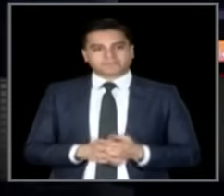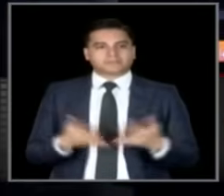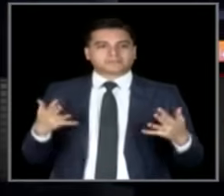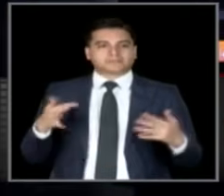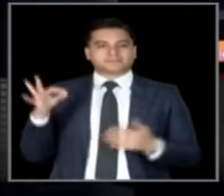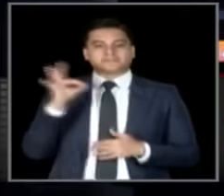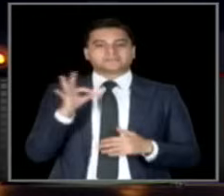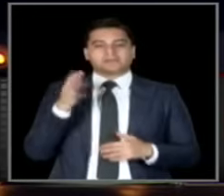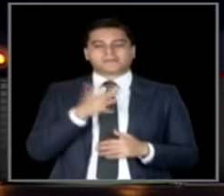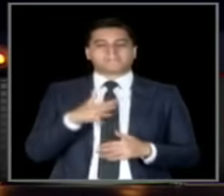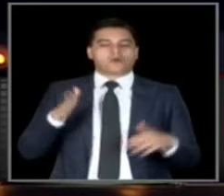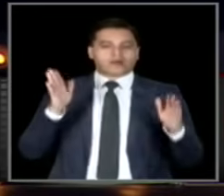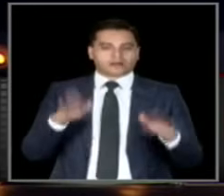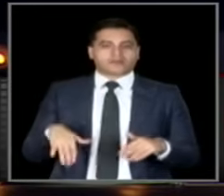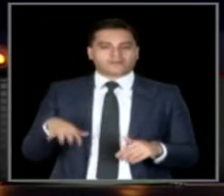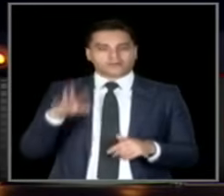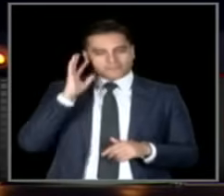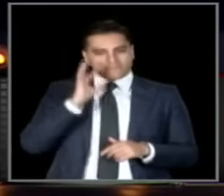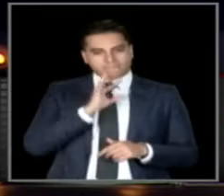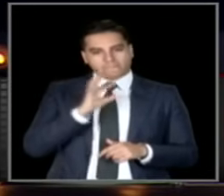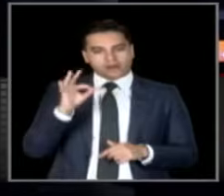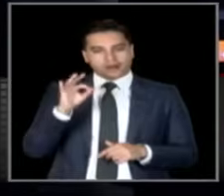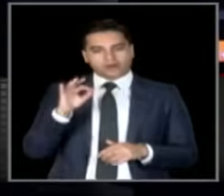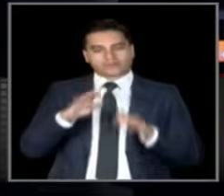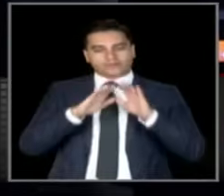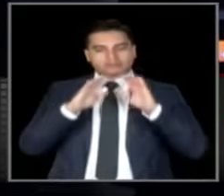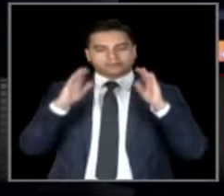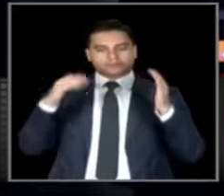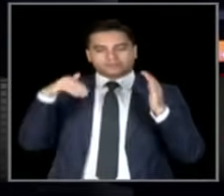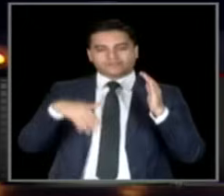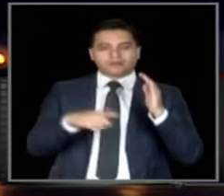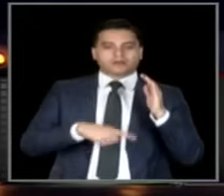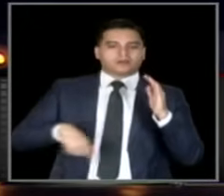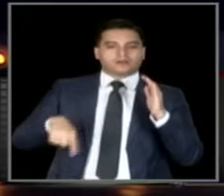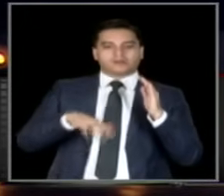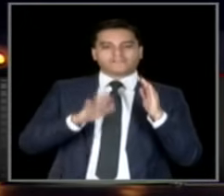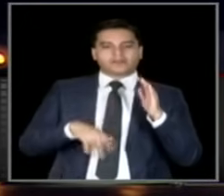في بحيرة عميقة شكلها السد، تحتوي على